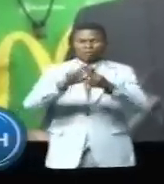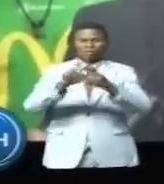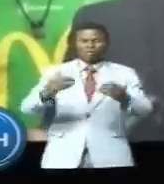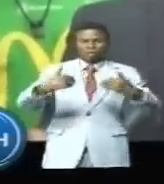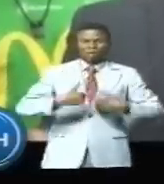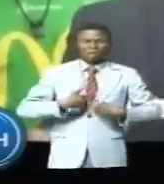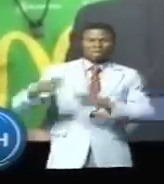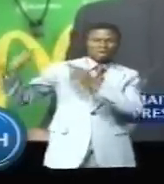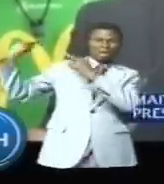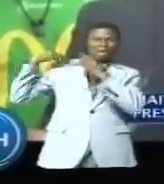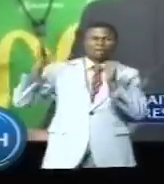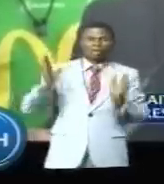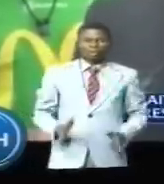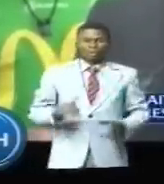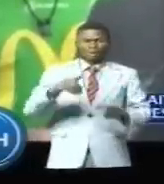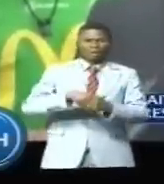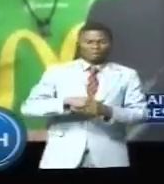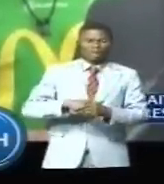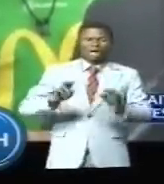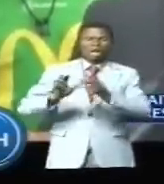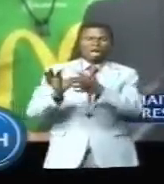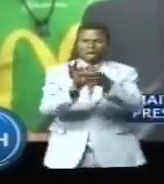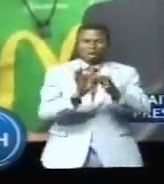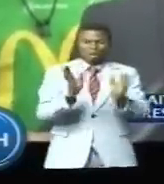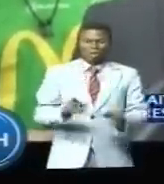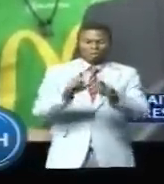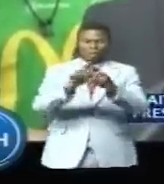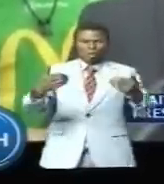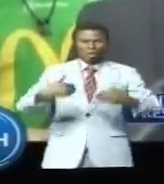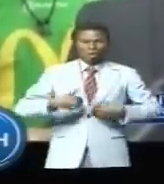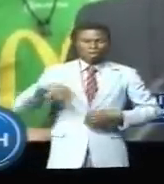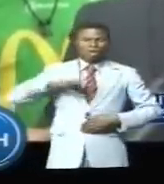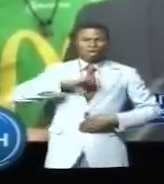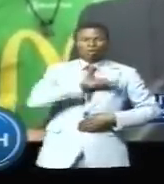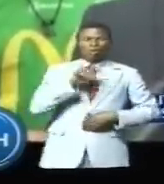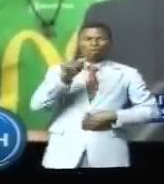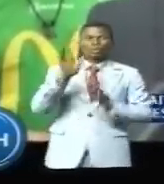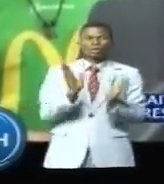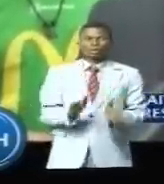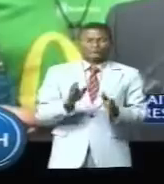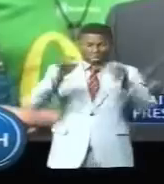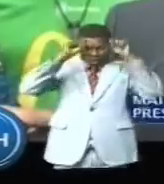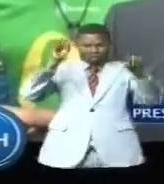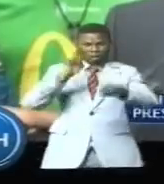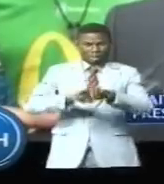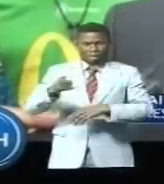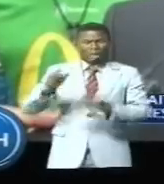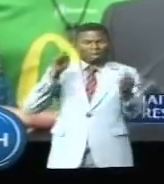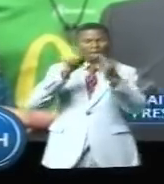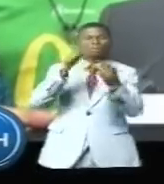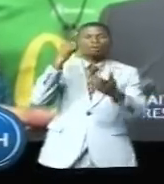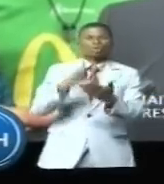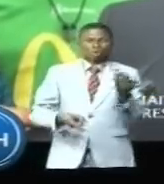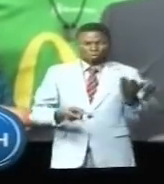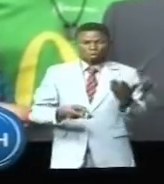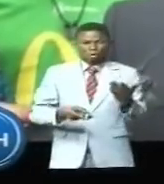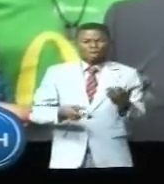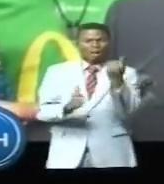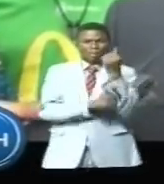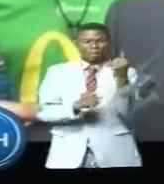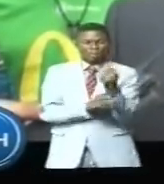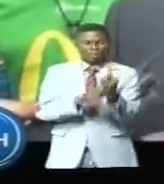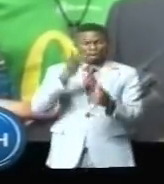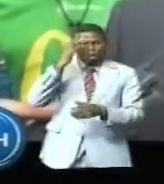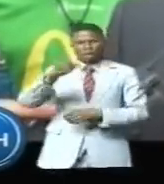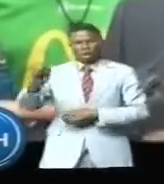les responsables dans la coordination. Et nous avons le comité directeur là où se trouve le président. L'objectif était que les gens se